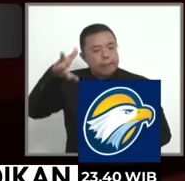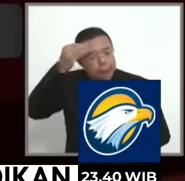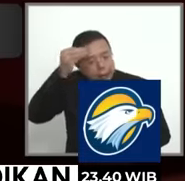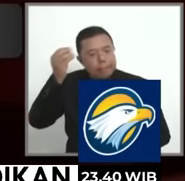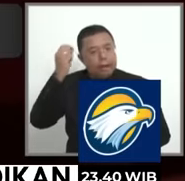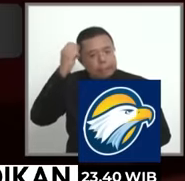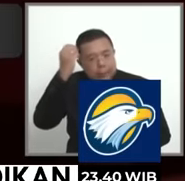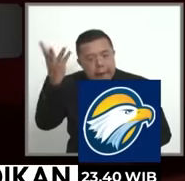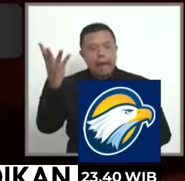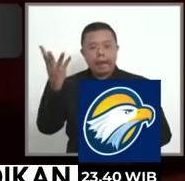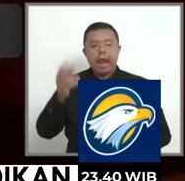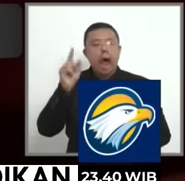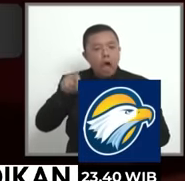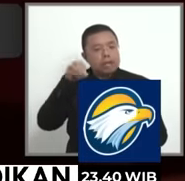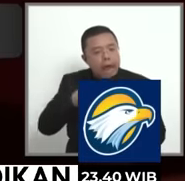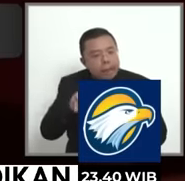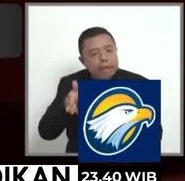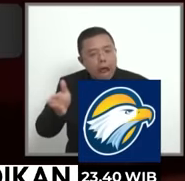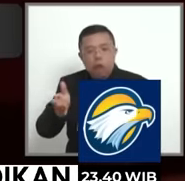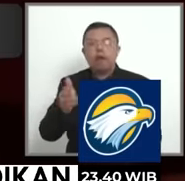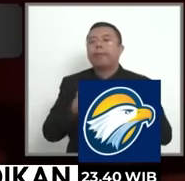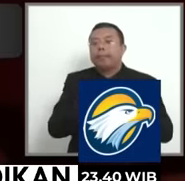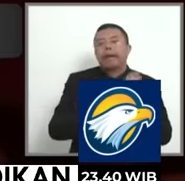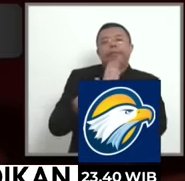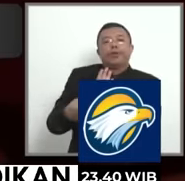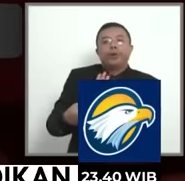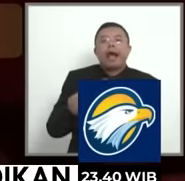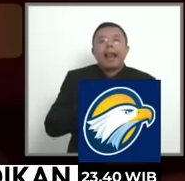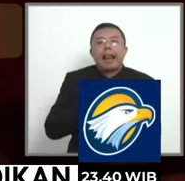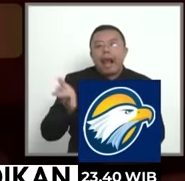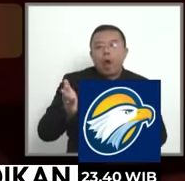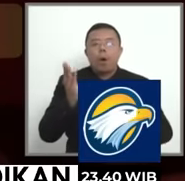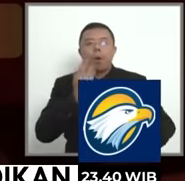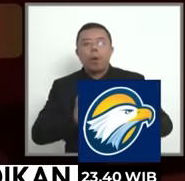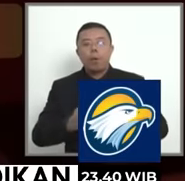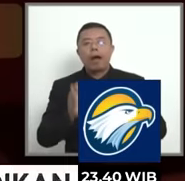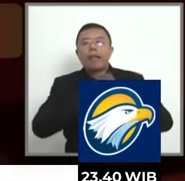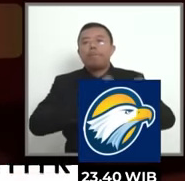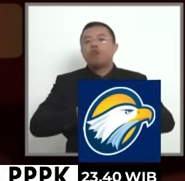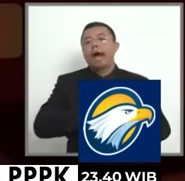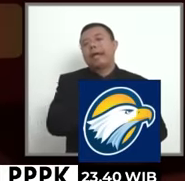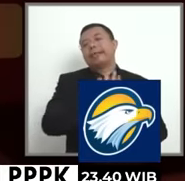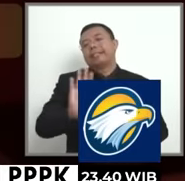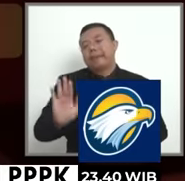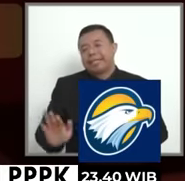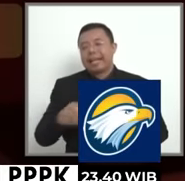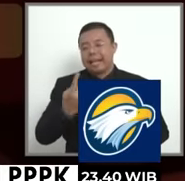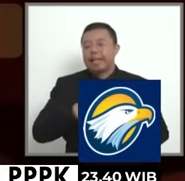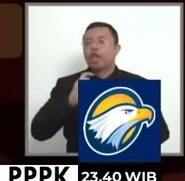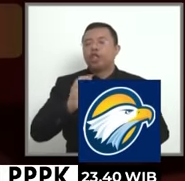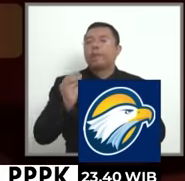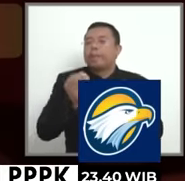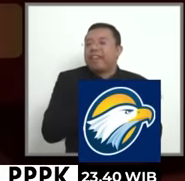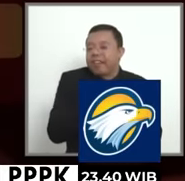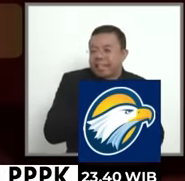mesti dalam trk dan biarkan mereka mengekspresikan dengan seninya dengan karakternya dengan budayanya dan kita cukup